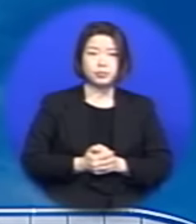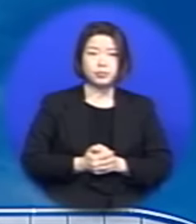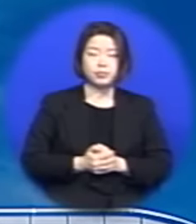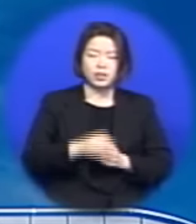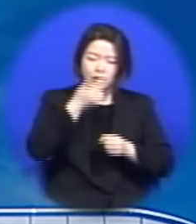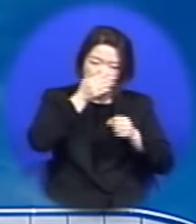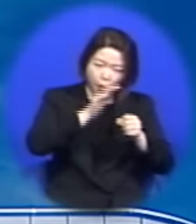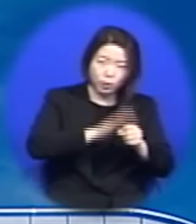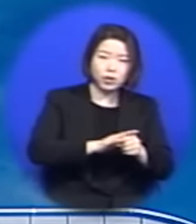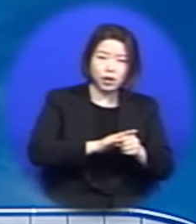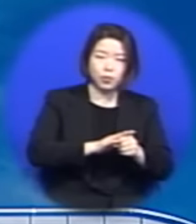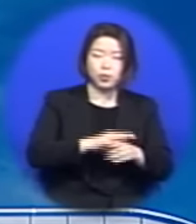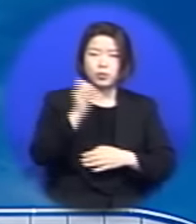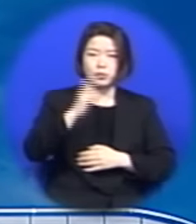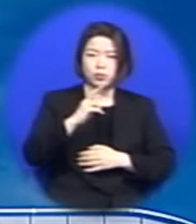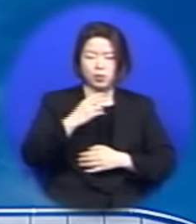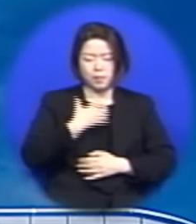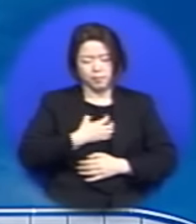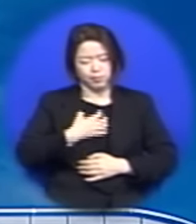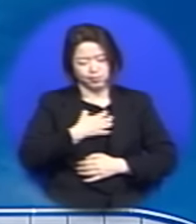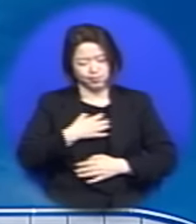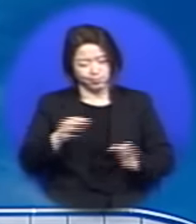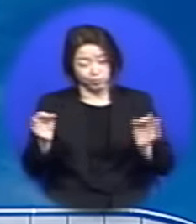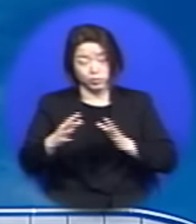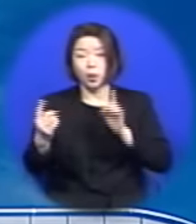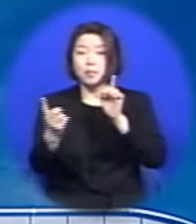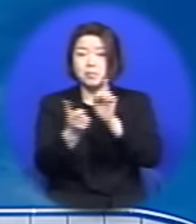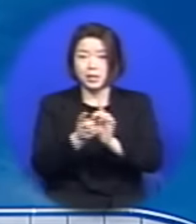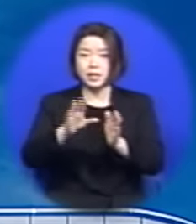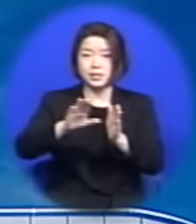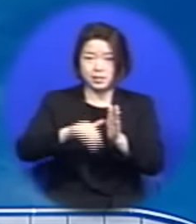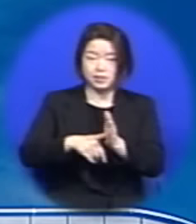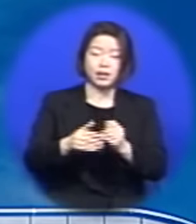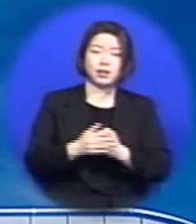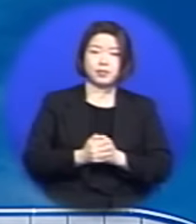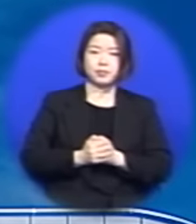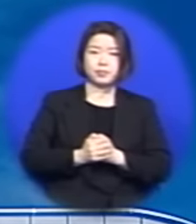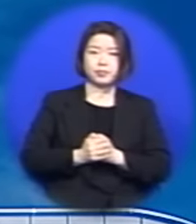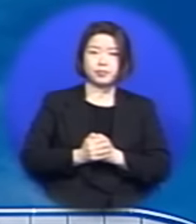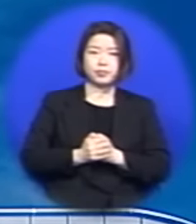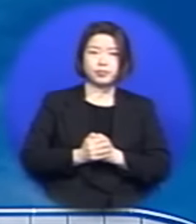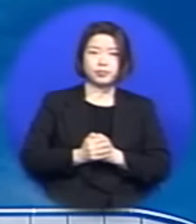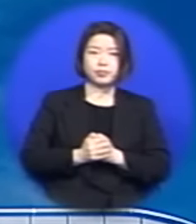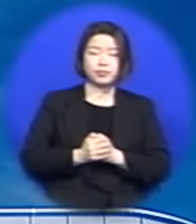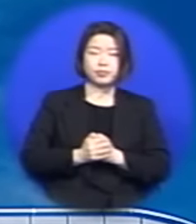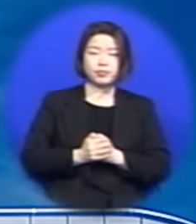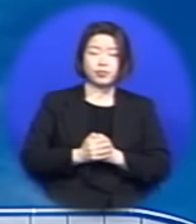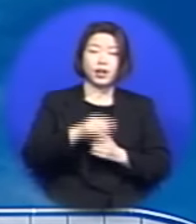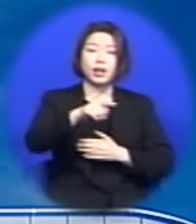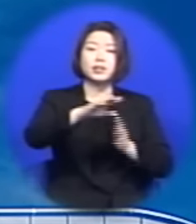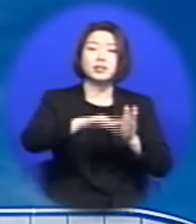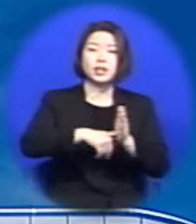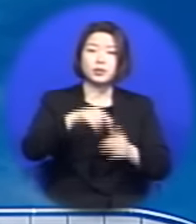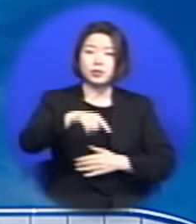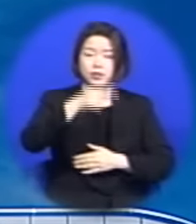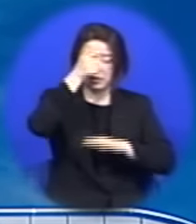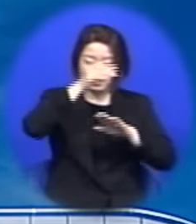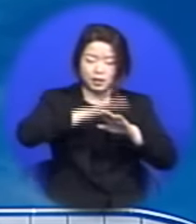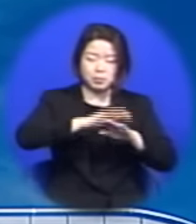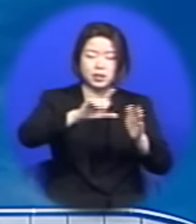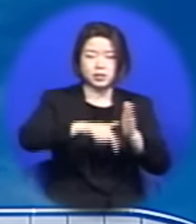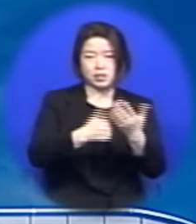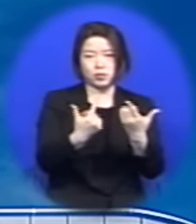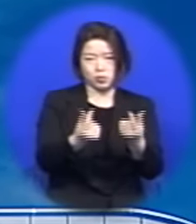억울하고 아주 고통스러운 순간을 만났을 때 그때도 예배